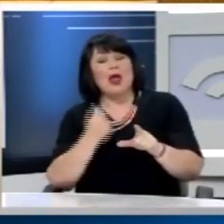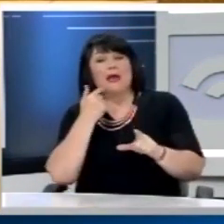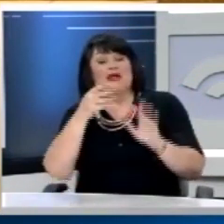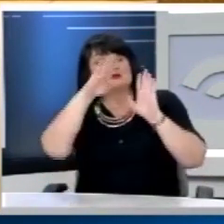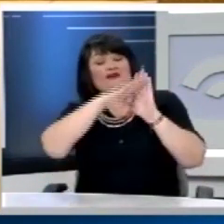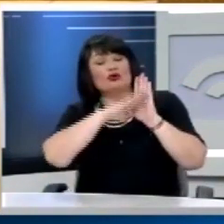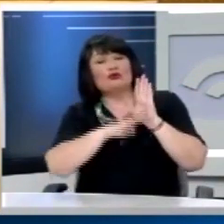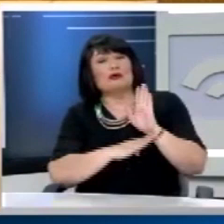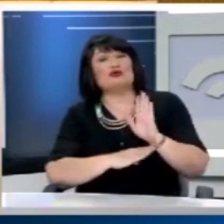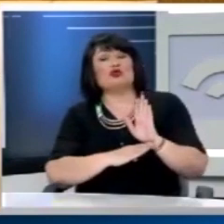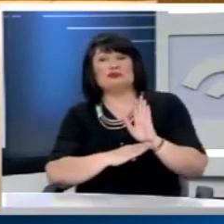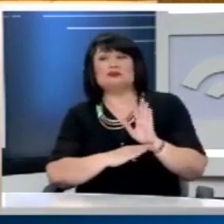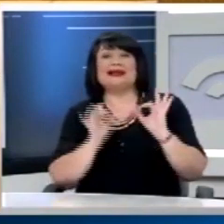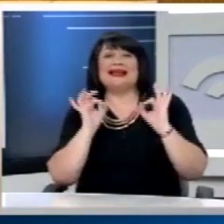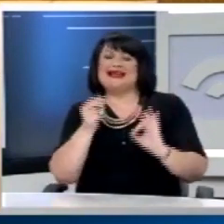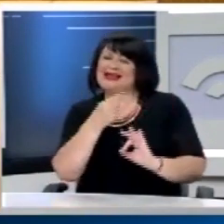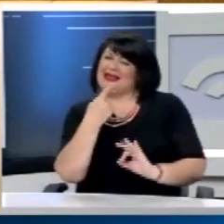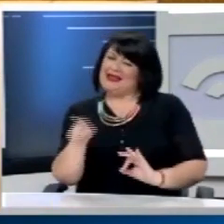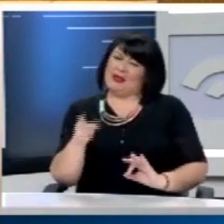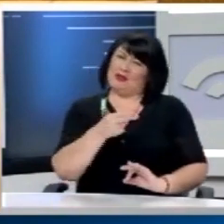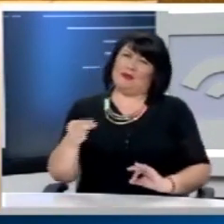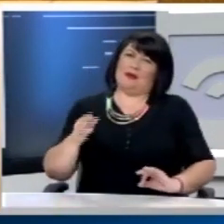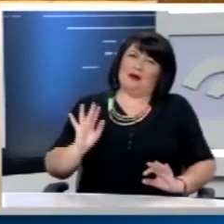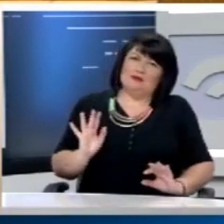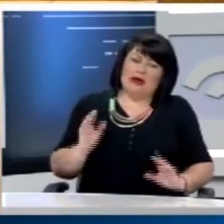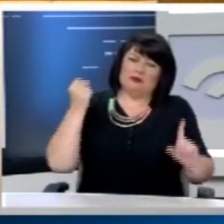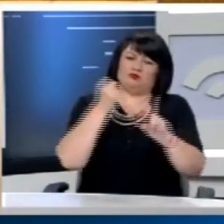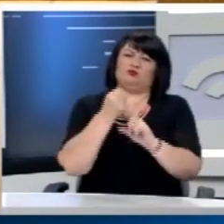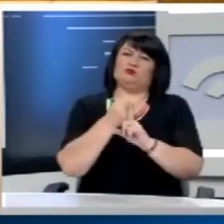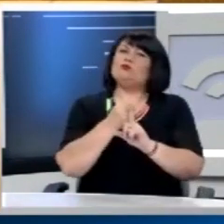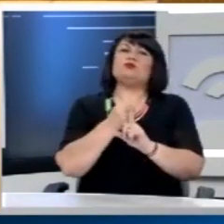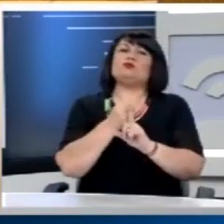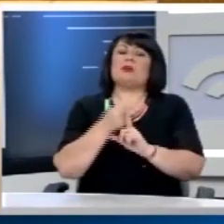ιεραρχεί ως ξεχωριστό ζήτημα τη